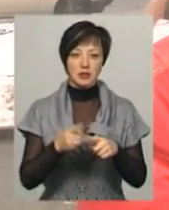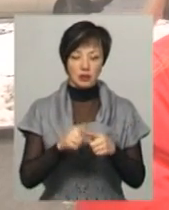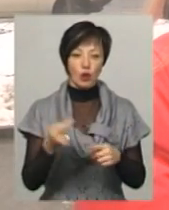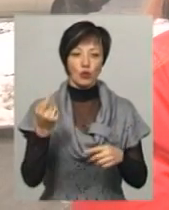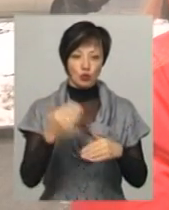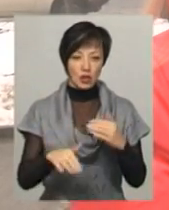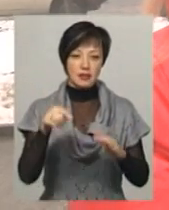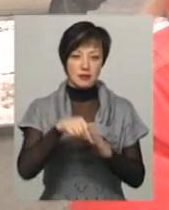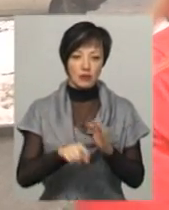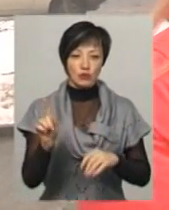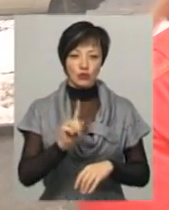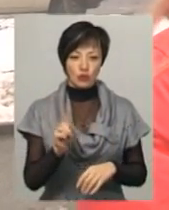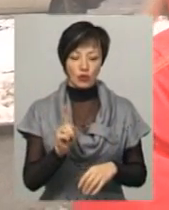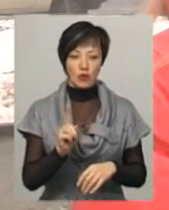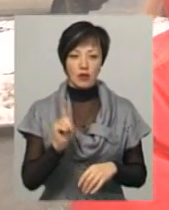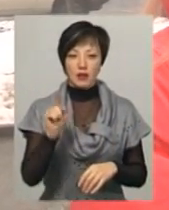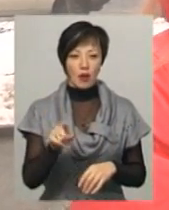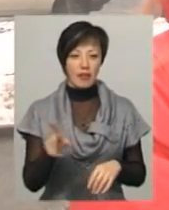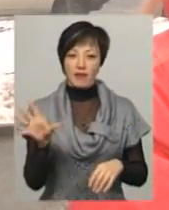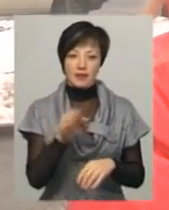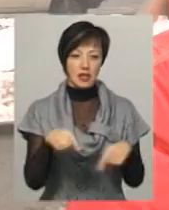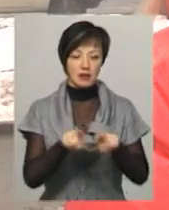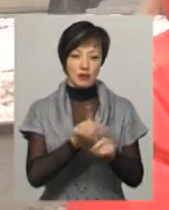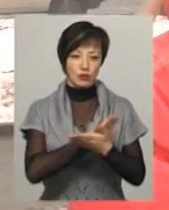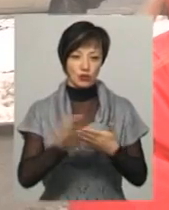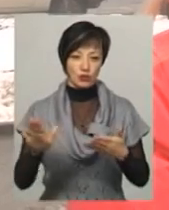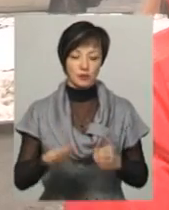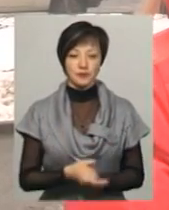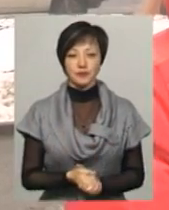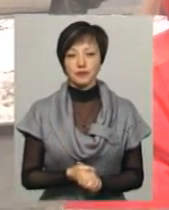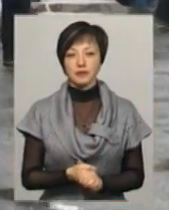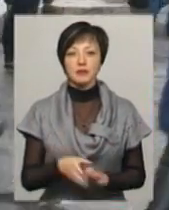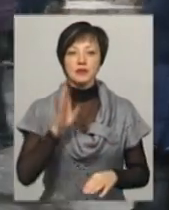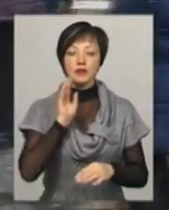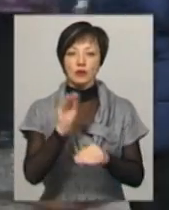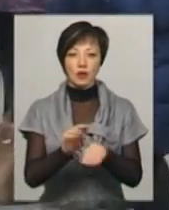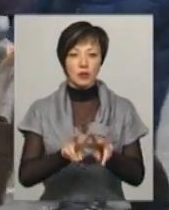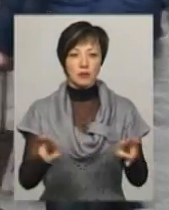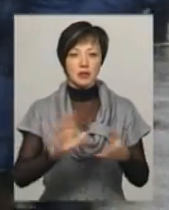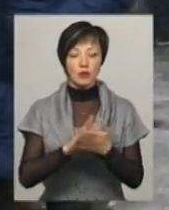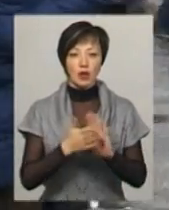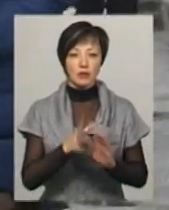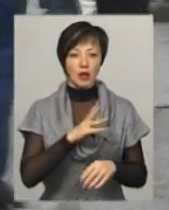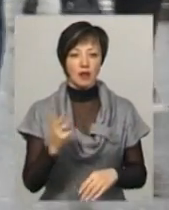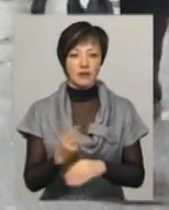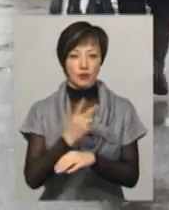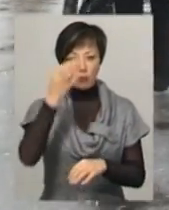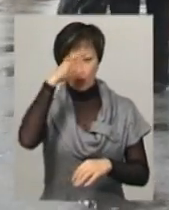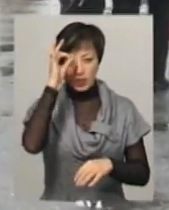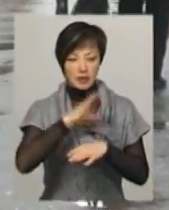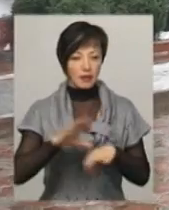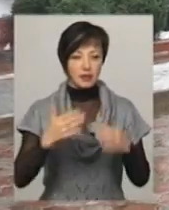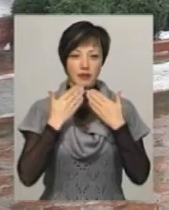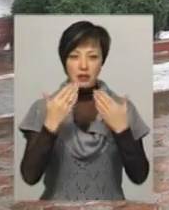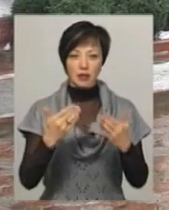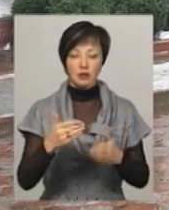вже говорить про те, що там не все так гладко. Олена Карпова додає, у подібних ситуаціях була двічі, до поліції не зверталась.